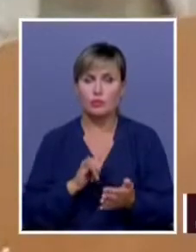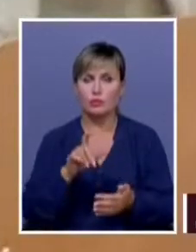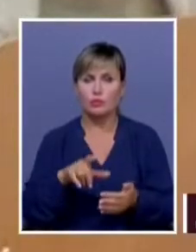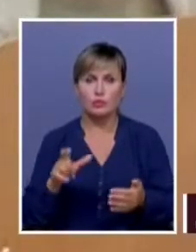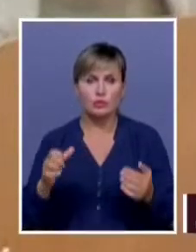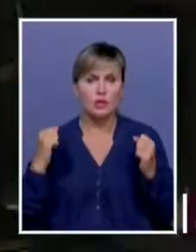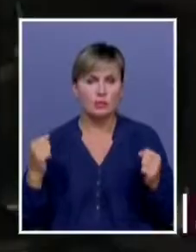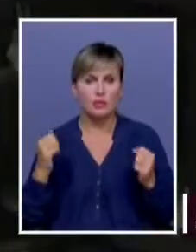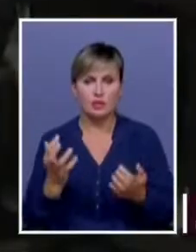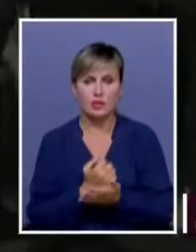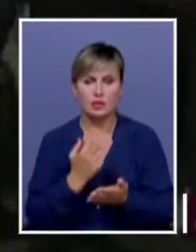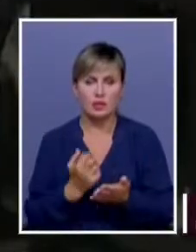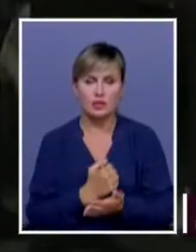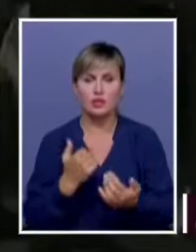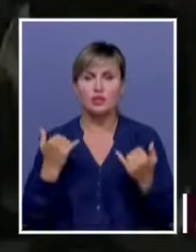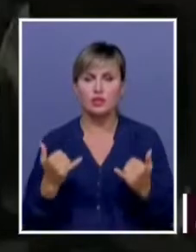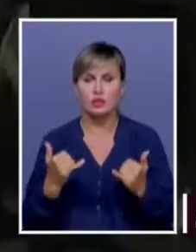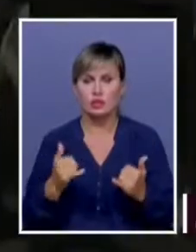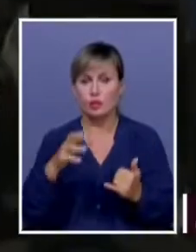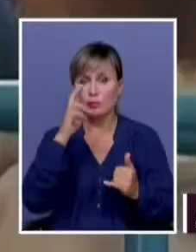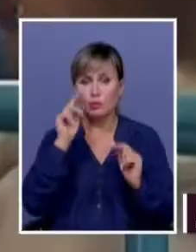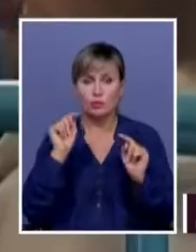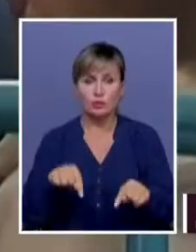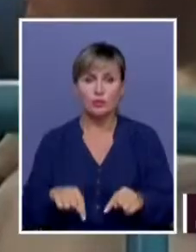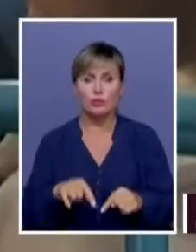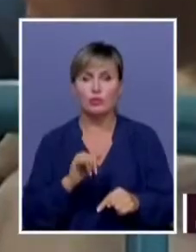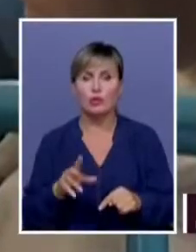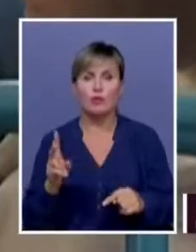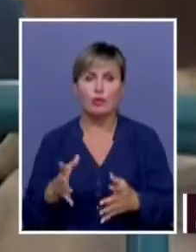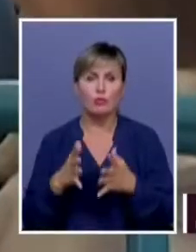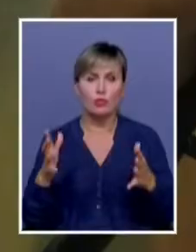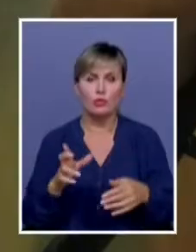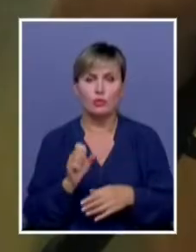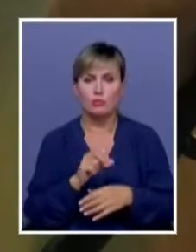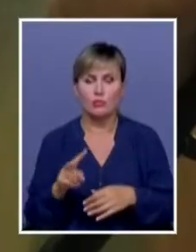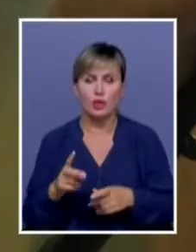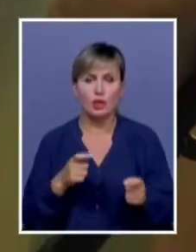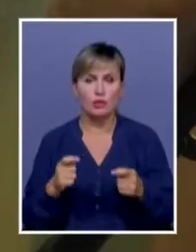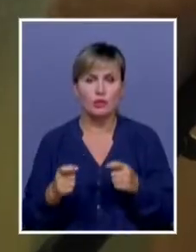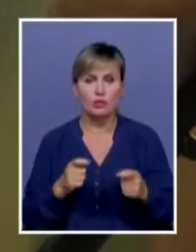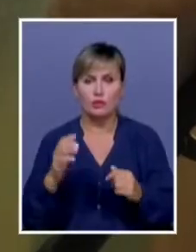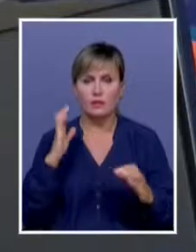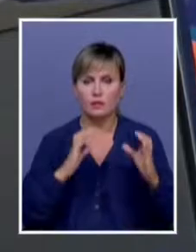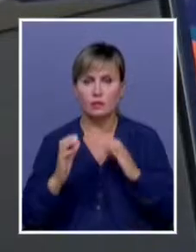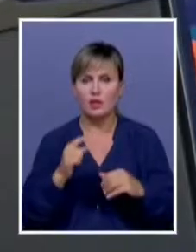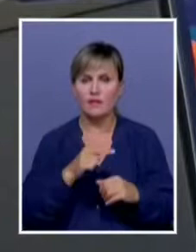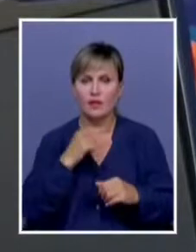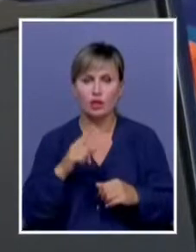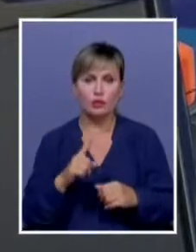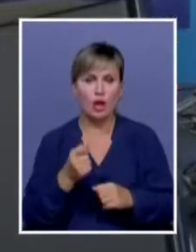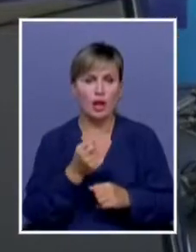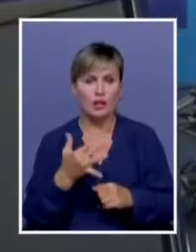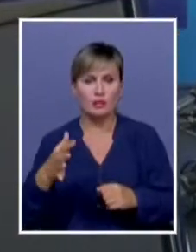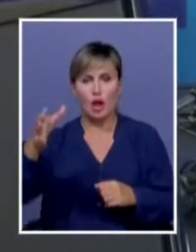со спортивными достижениями. Сейчас же на бюджет поступают те, у кого больше баллов. Руководство же вуза сетует на то, что